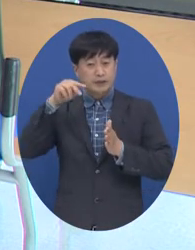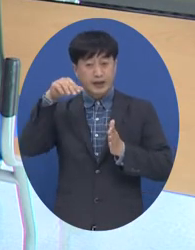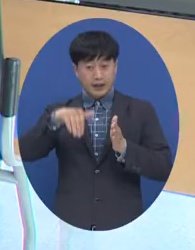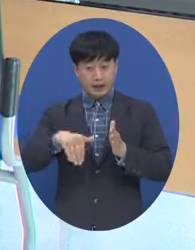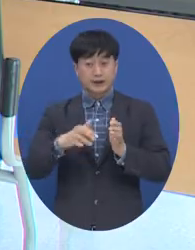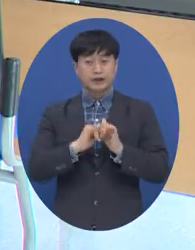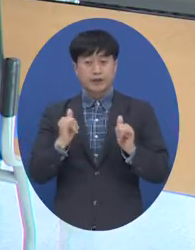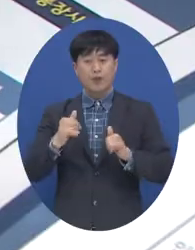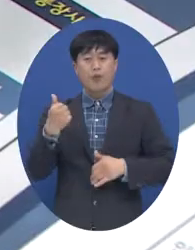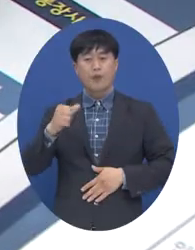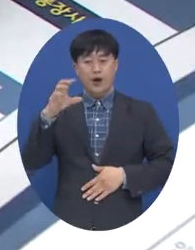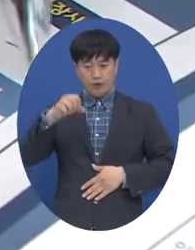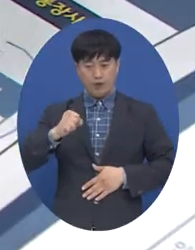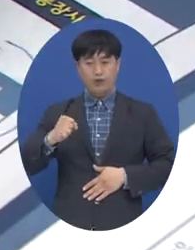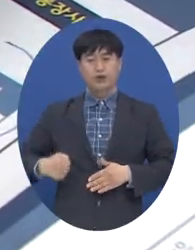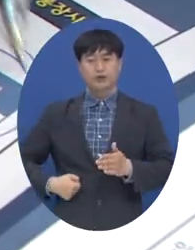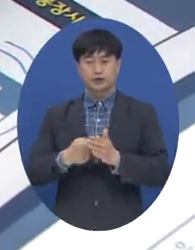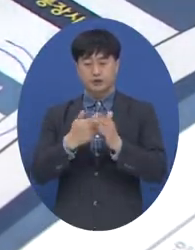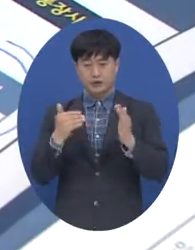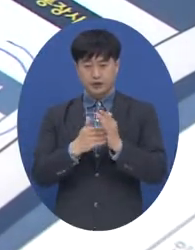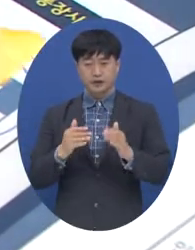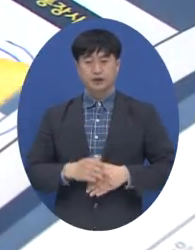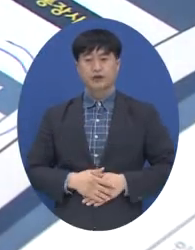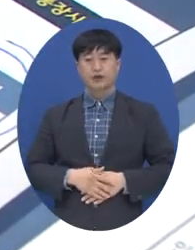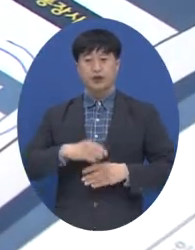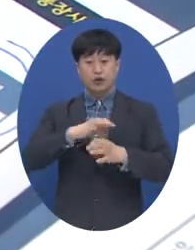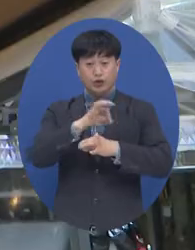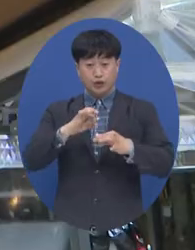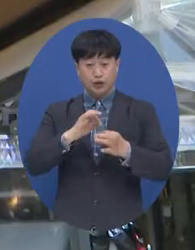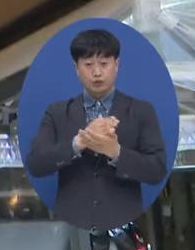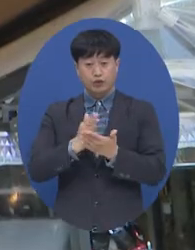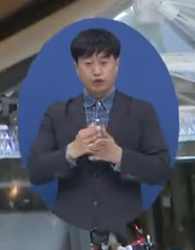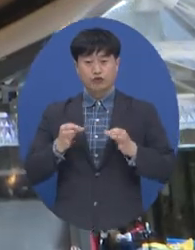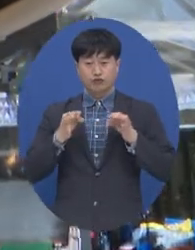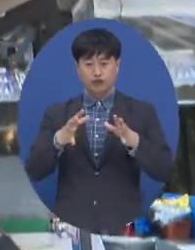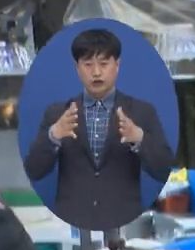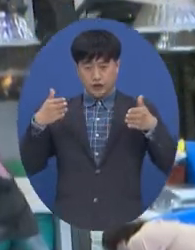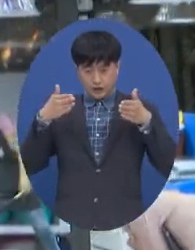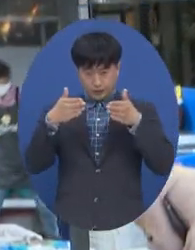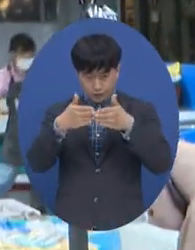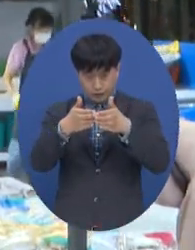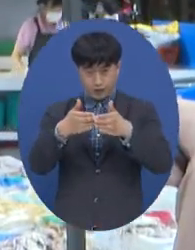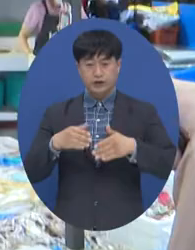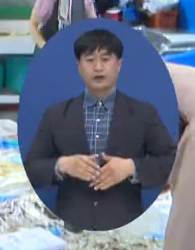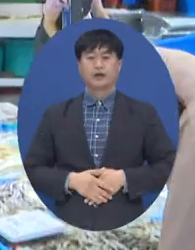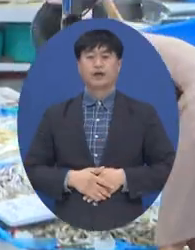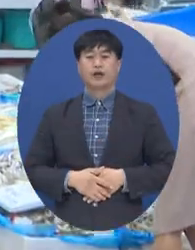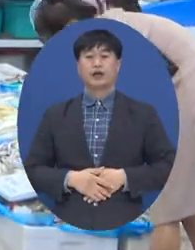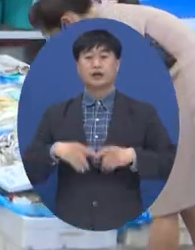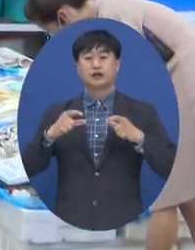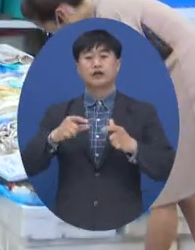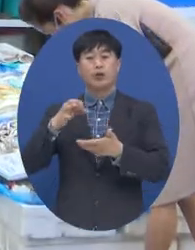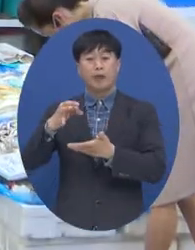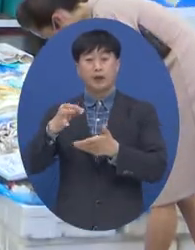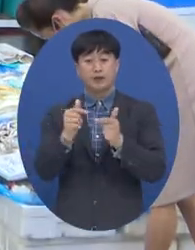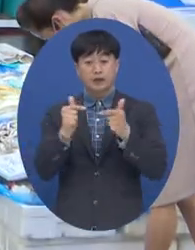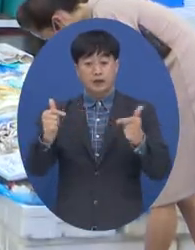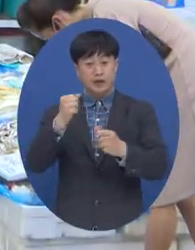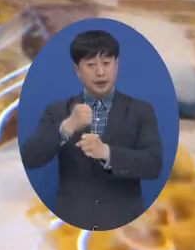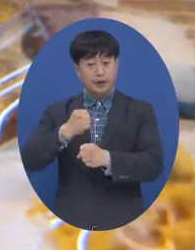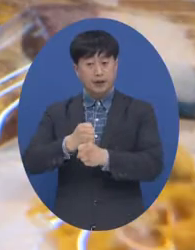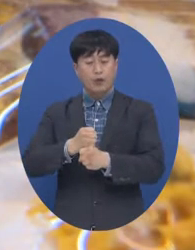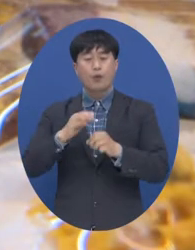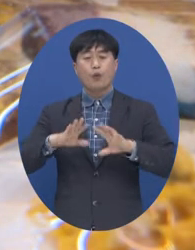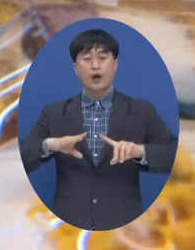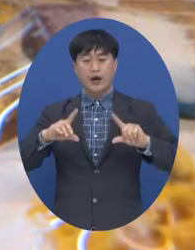극저신용자 소액금융 500억 원 등을 편성했습니다. 경제 분야에 대한 투자도 주목할 만합니다. 지역화폐